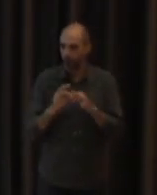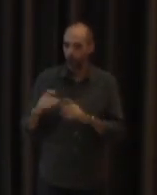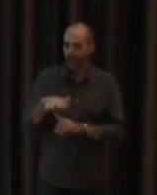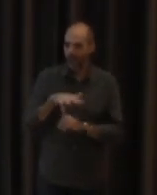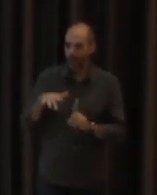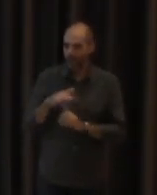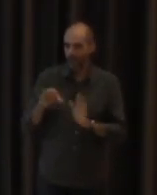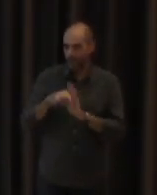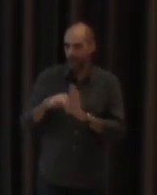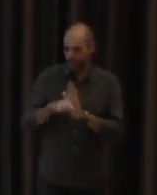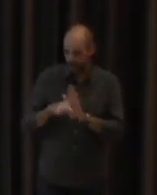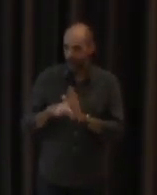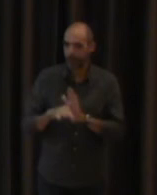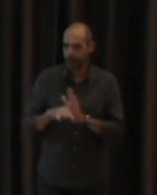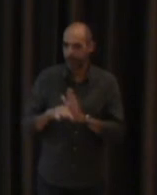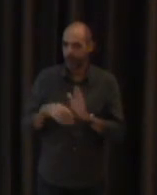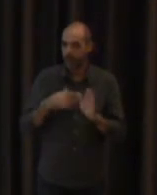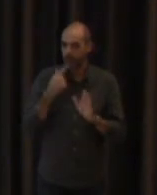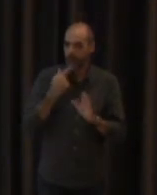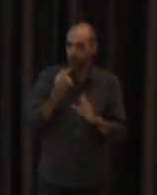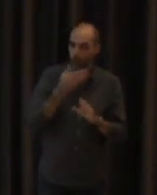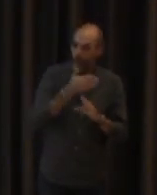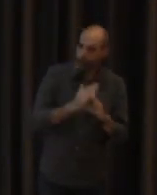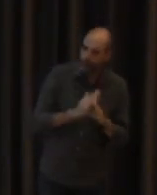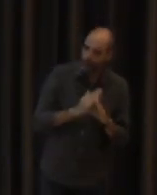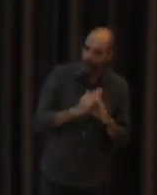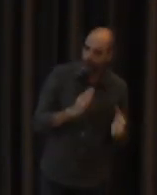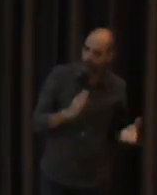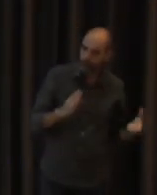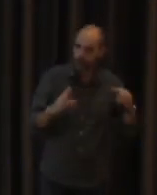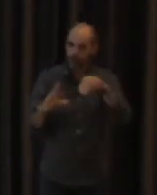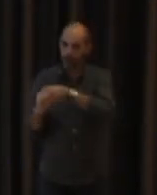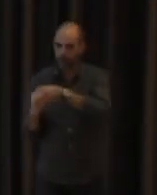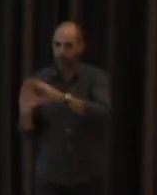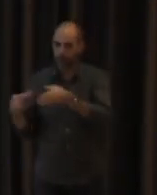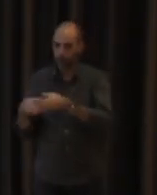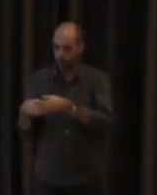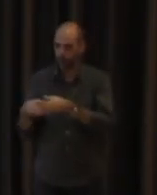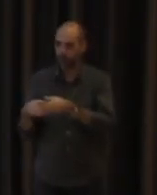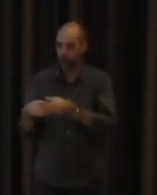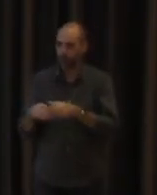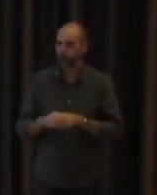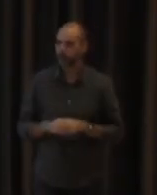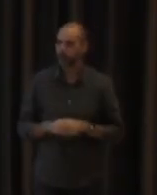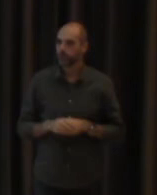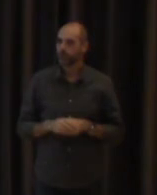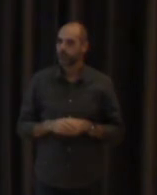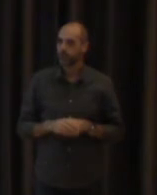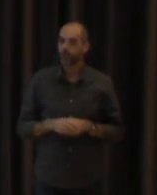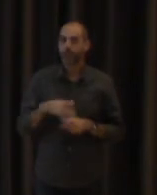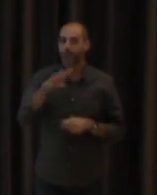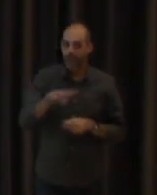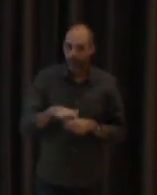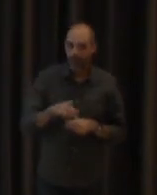és aquesta relació, dèiem, de part a tot, una relació de pertinença. Ara bé, en català, aquesta relació de